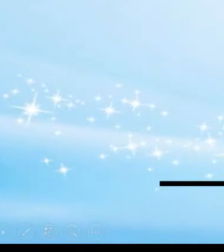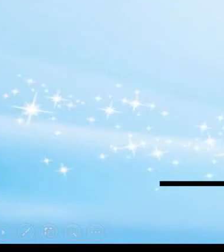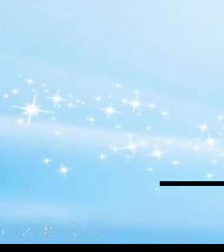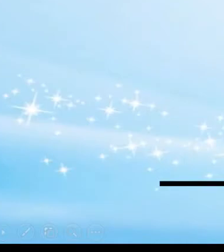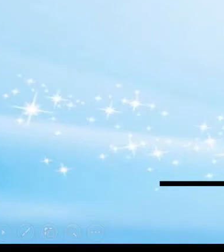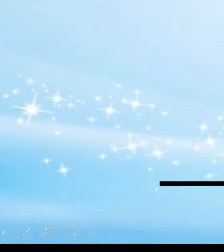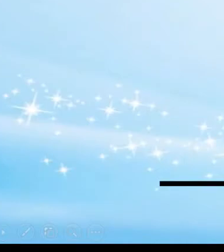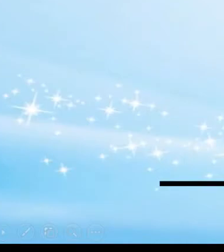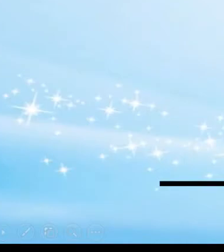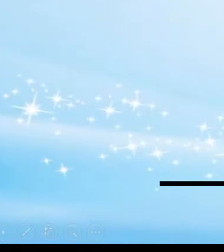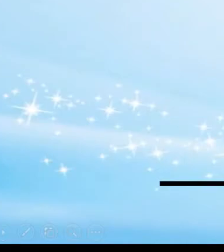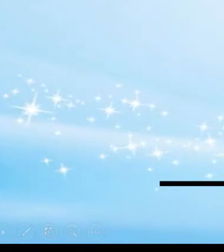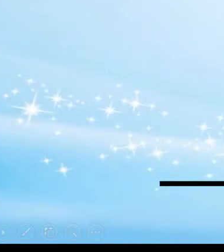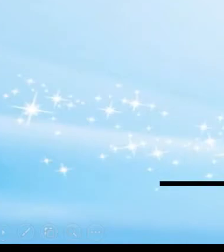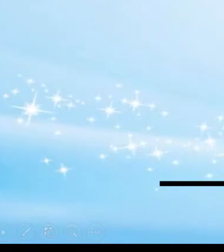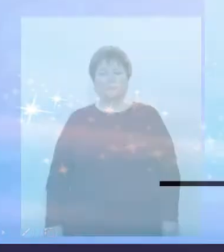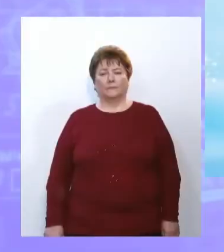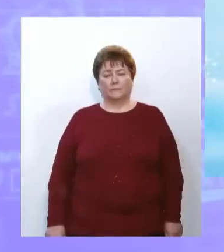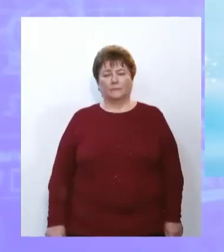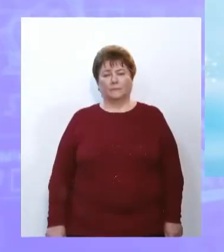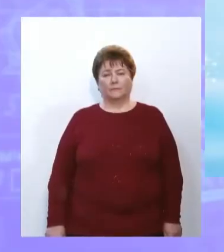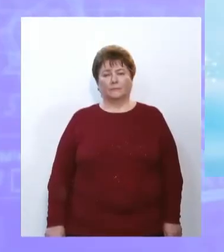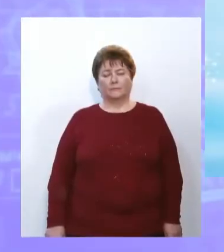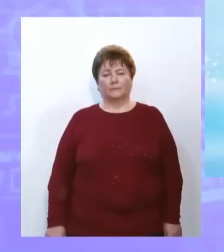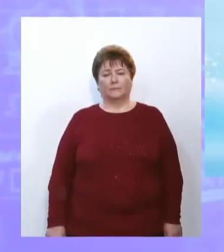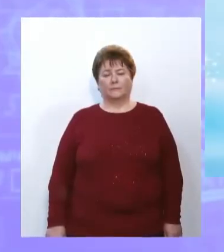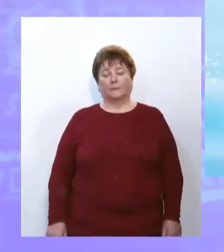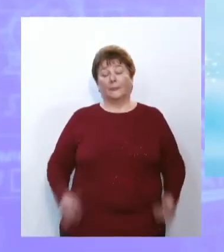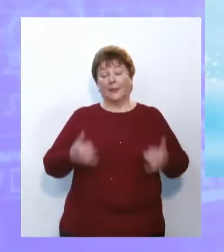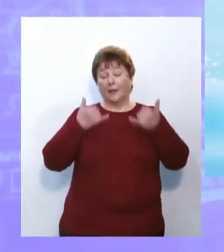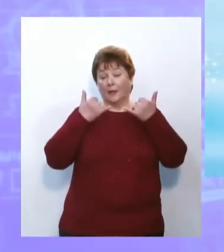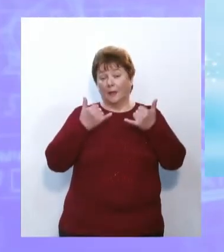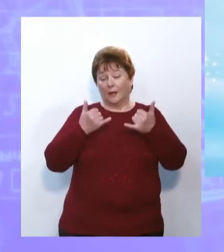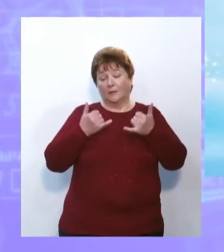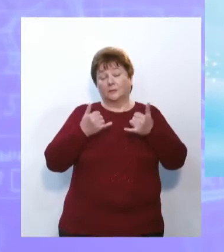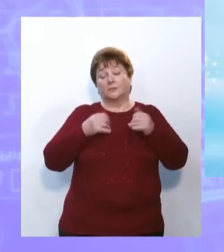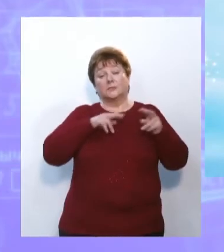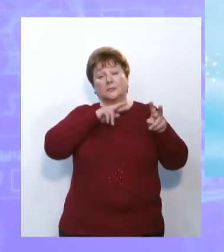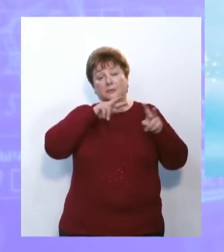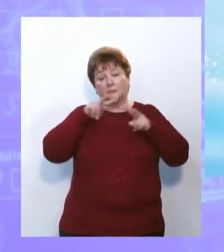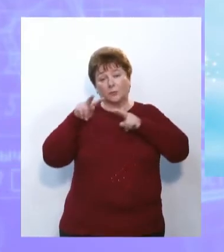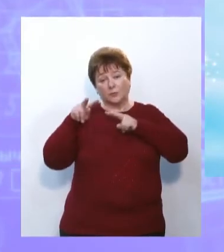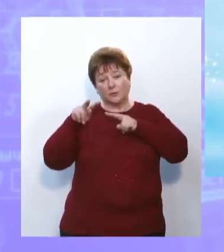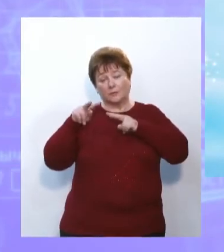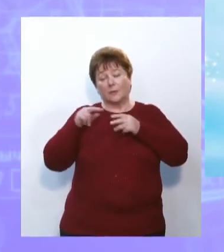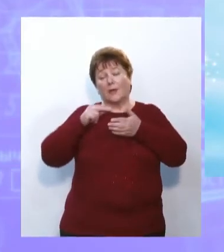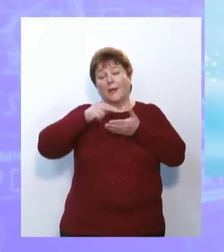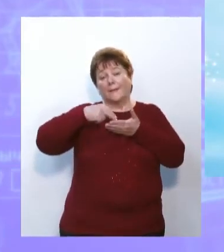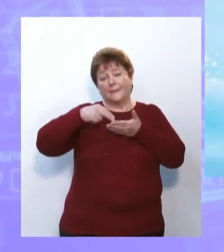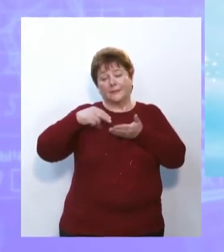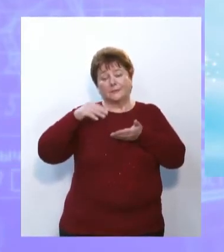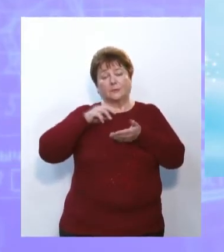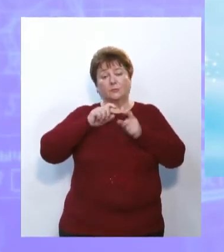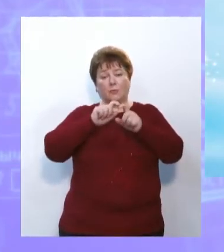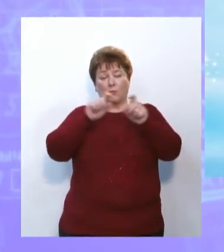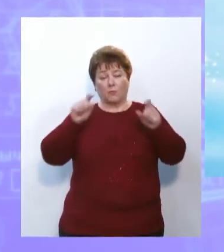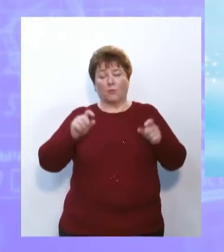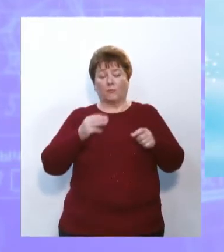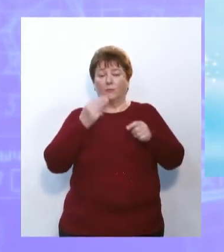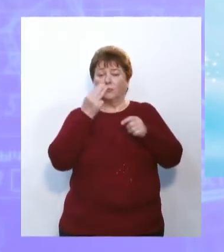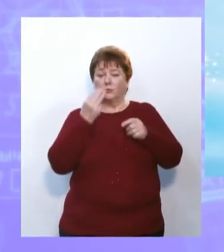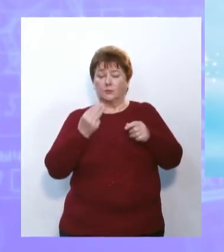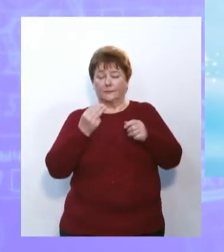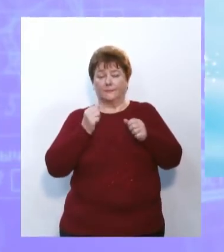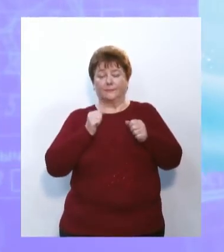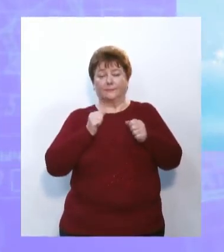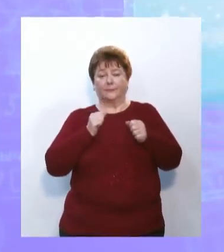середины рабочей строки. А теперь давайте рассмотрим письменную букву Щ,